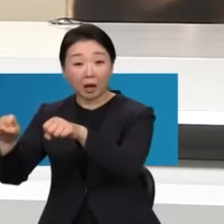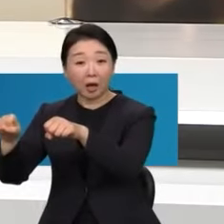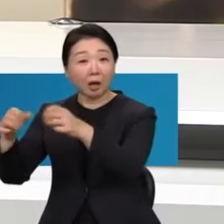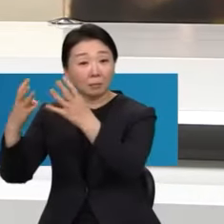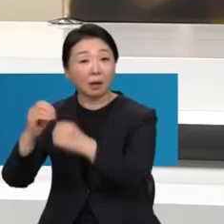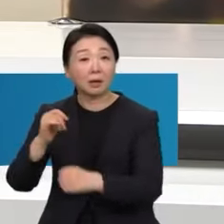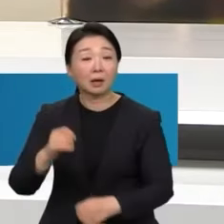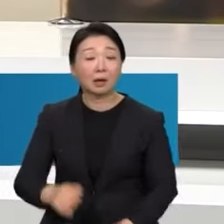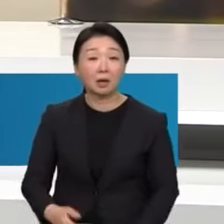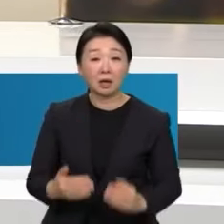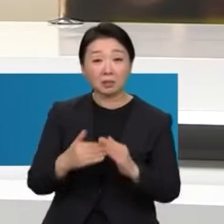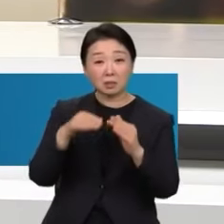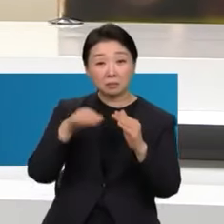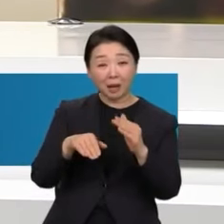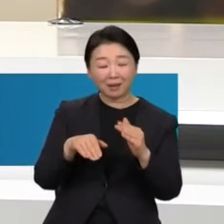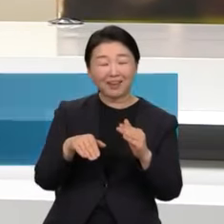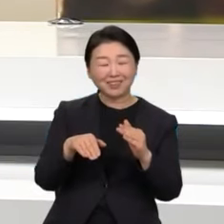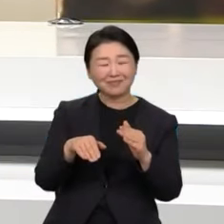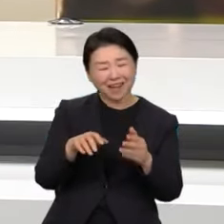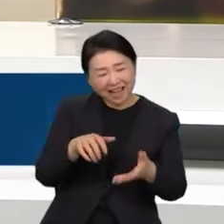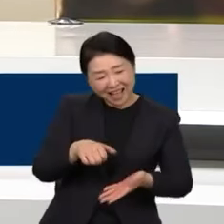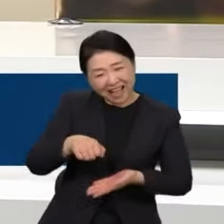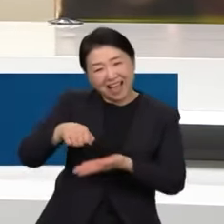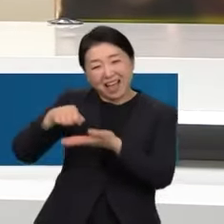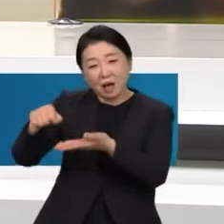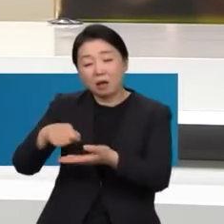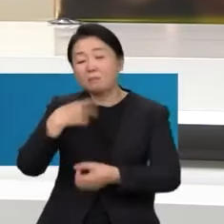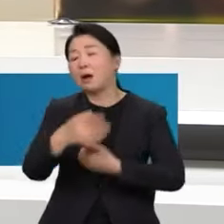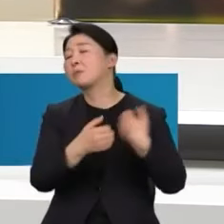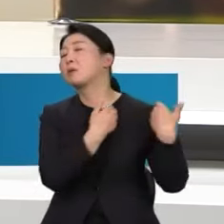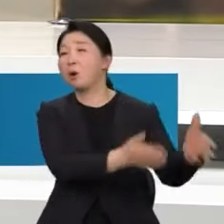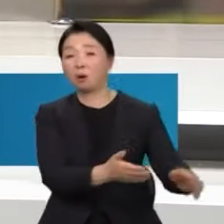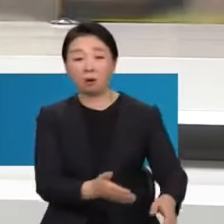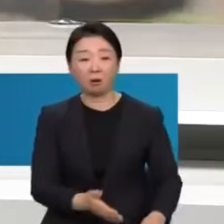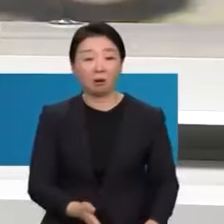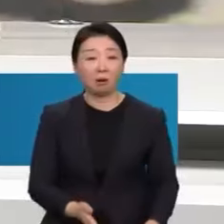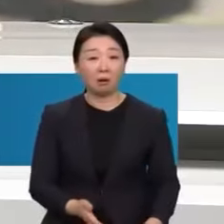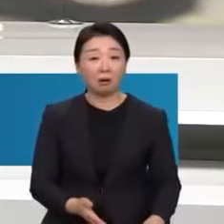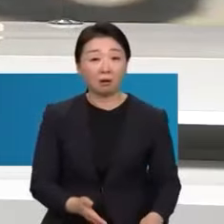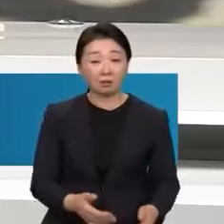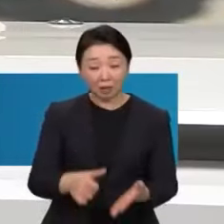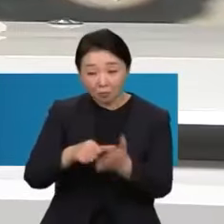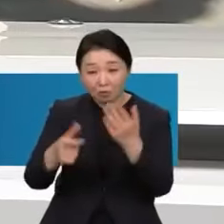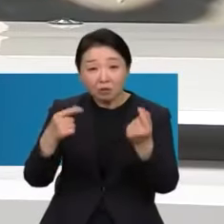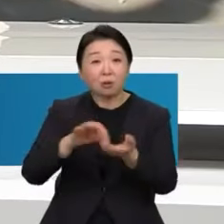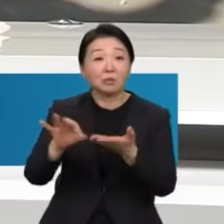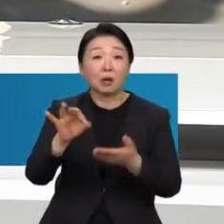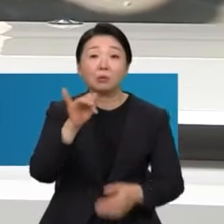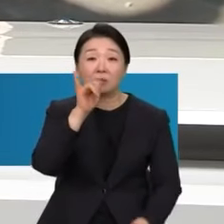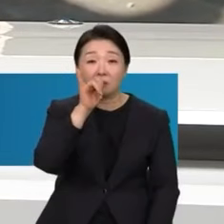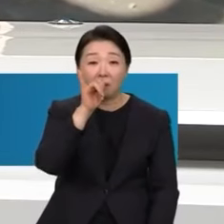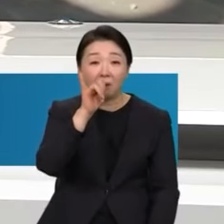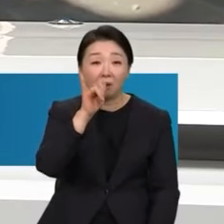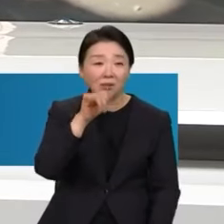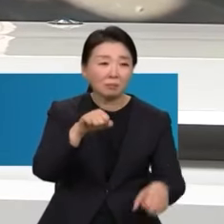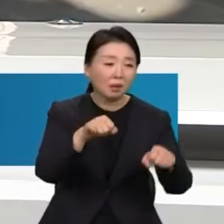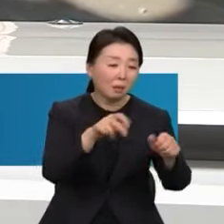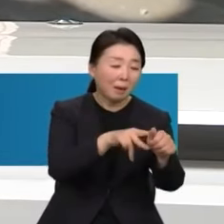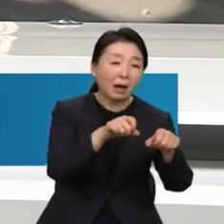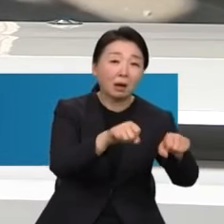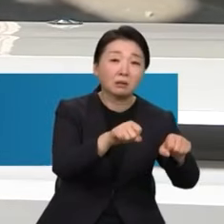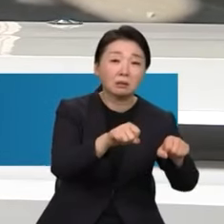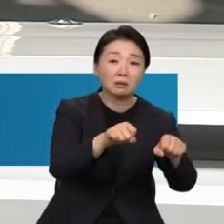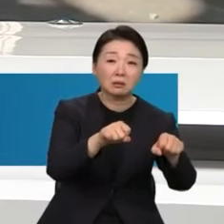합니다. 집 앞까지 장바구니를 옮긴 뒤에 아무데나 버려두거나 아예 자기 물건처럼 쓰기도 하는데 이 때문에 마트들이